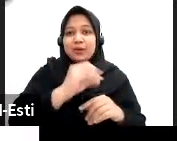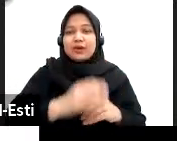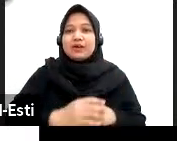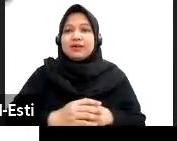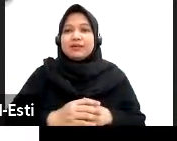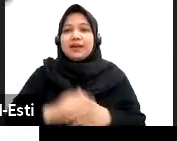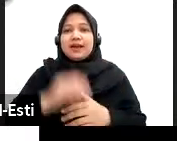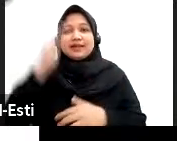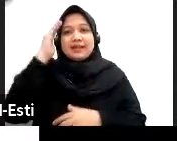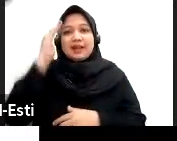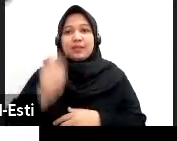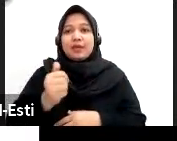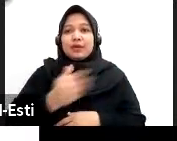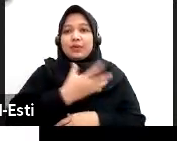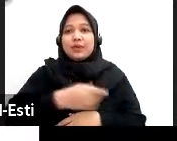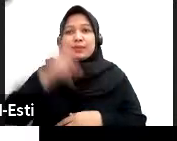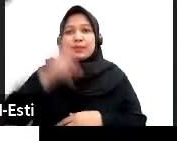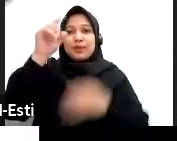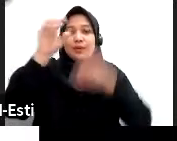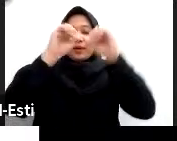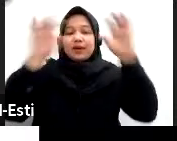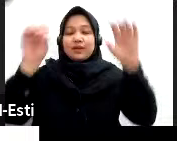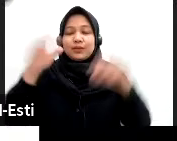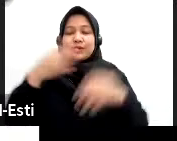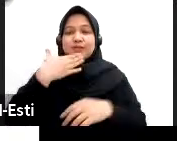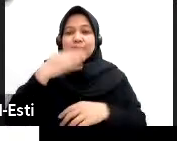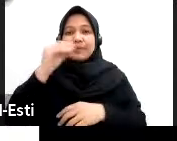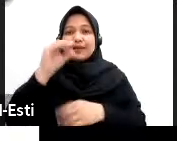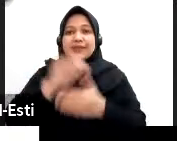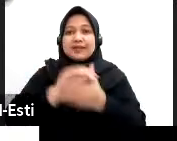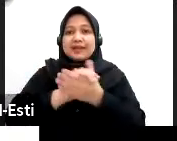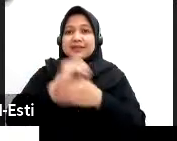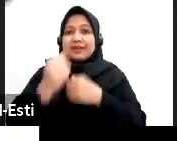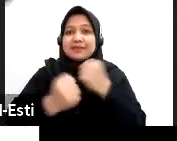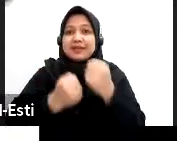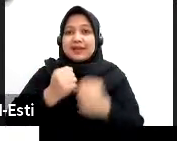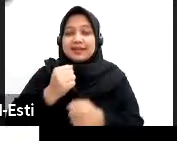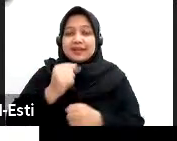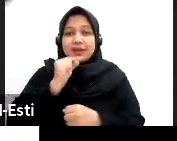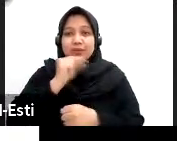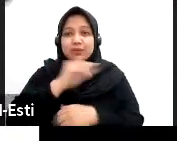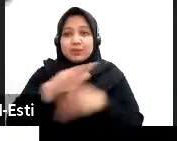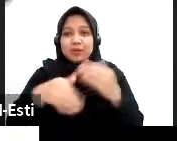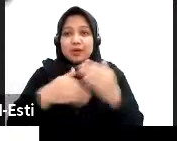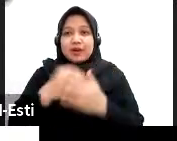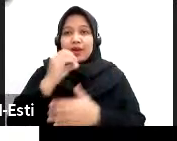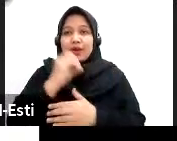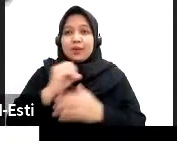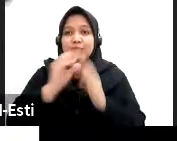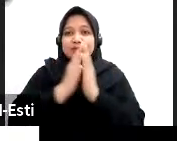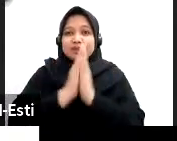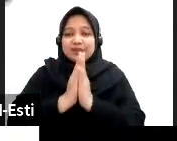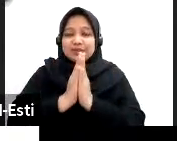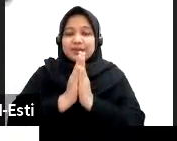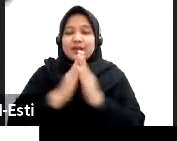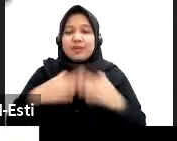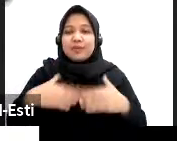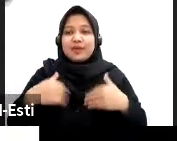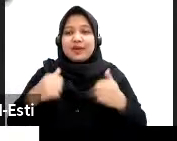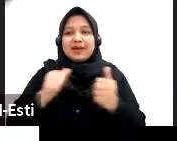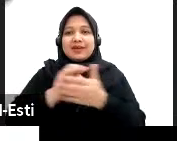assalamualaikum warahmatullah wabarakatuh Selamat pagi salam sejahtera untuk kita semua Om Swastiastu namo buddhaya salam kebajikan